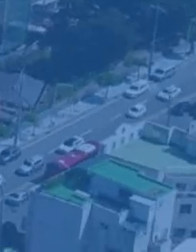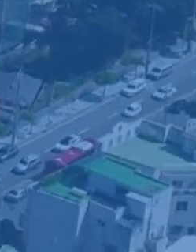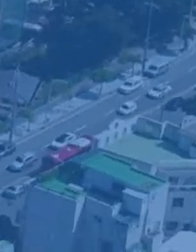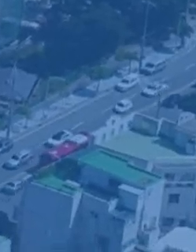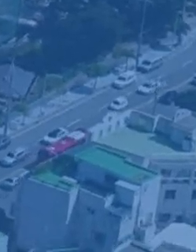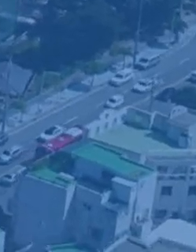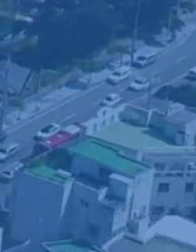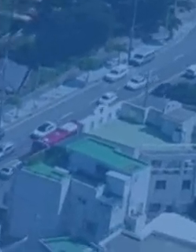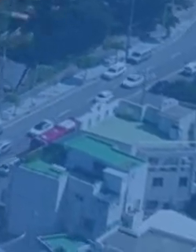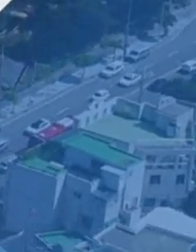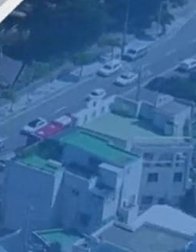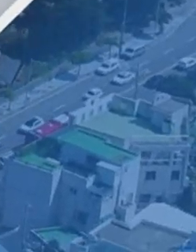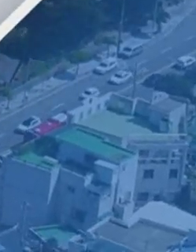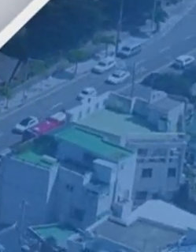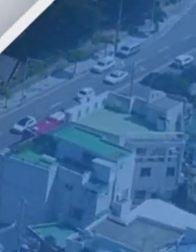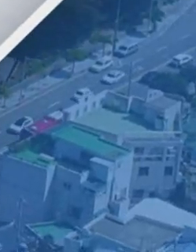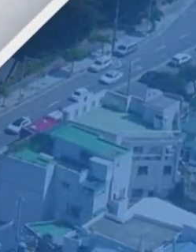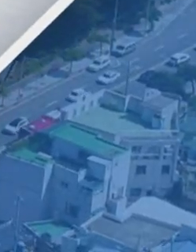으